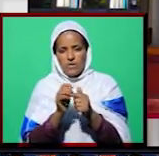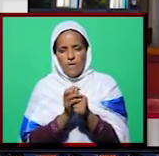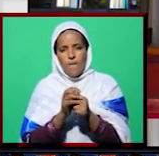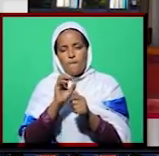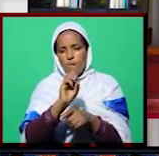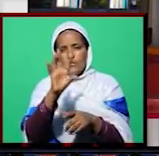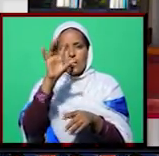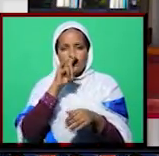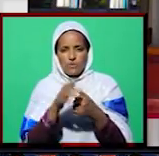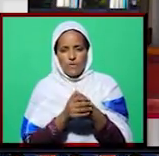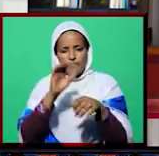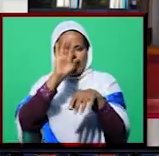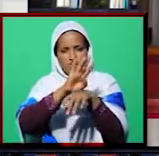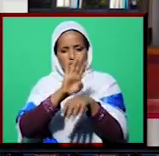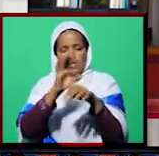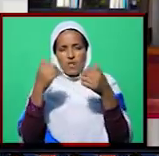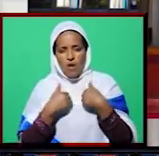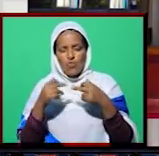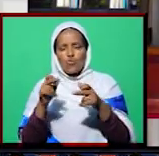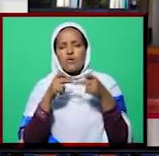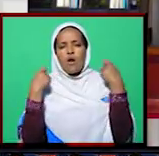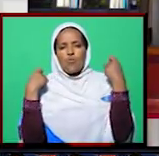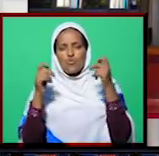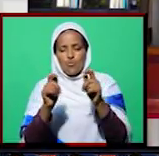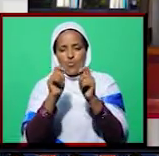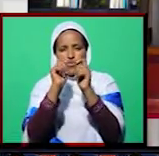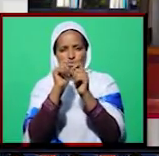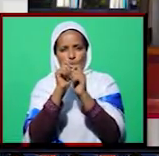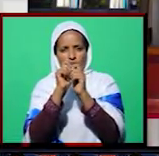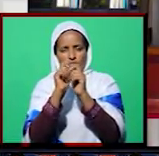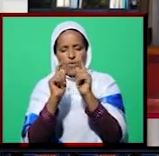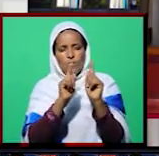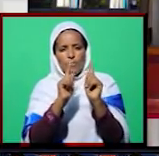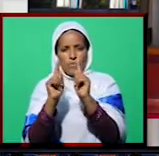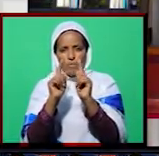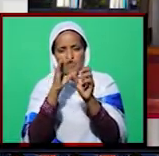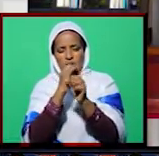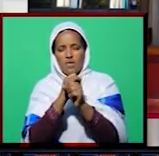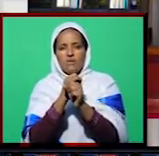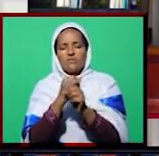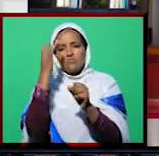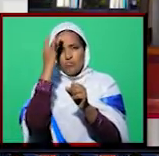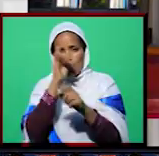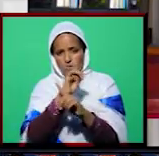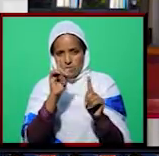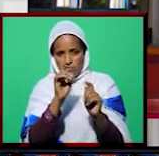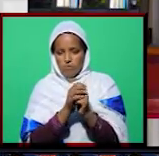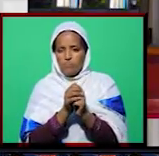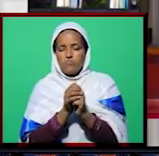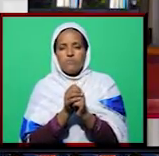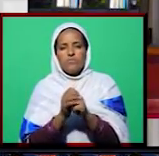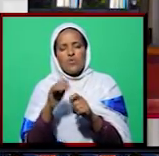ወይም መስዋዕተ መብራት ነው። በቤተክርስቲያንም ያለው ዲያቆኑ ጧፍ ይዞ የሚያበራው መብራት ይሄ